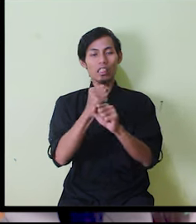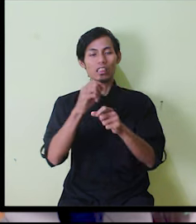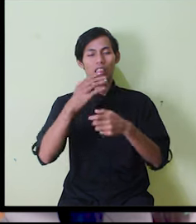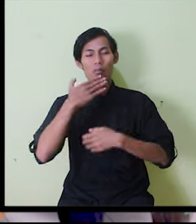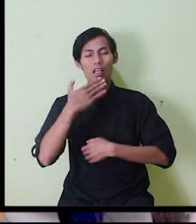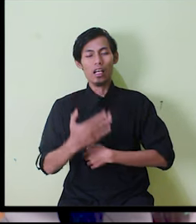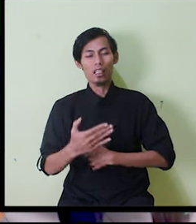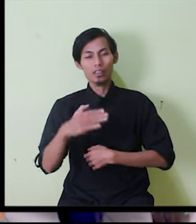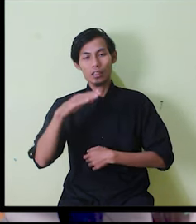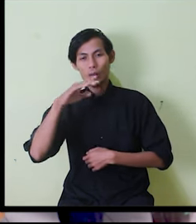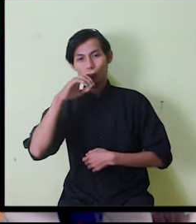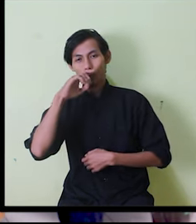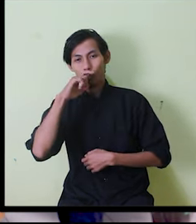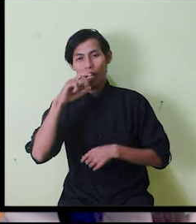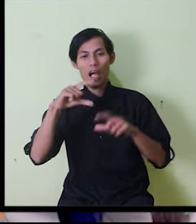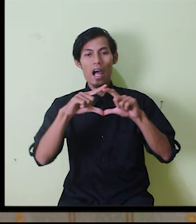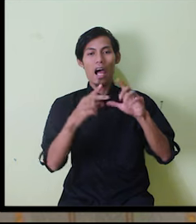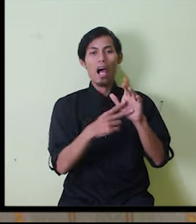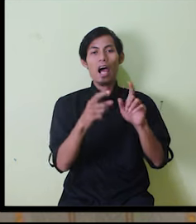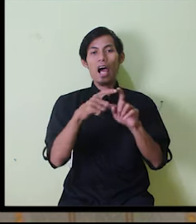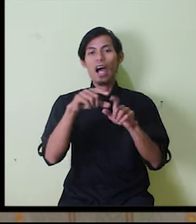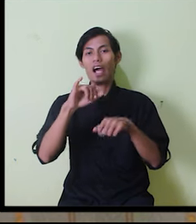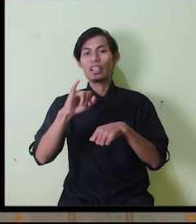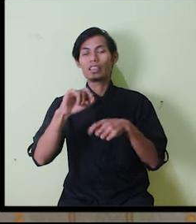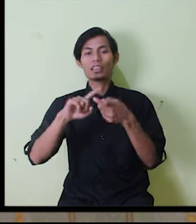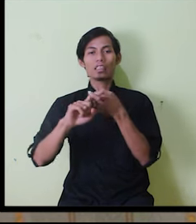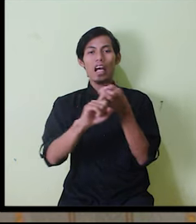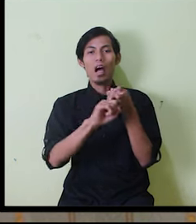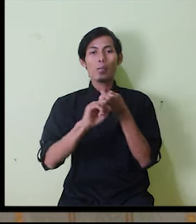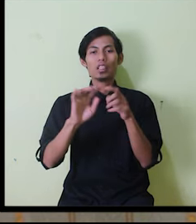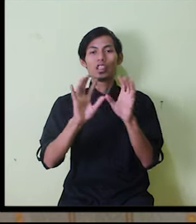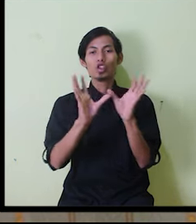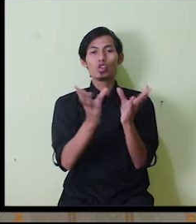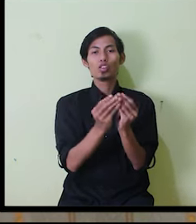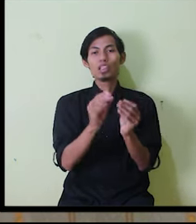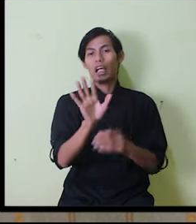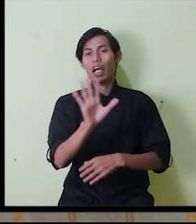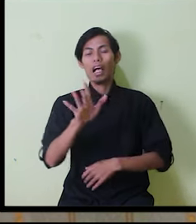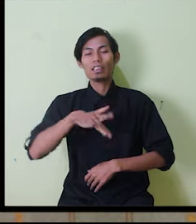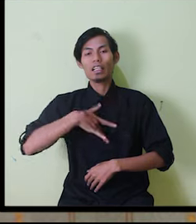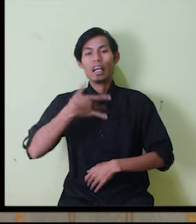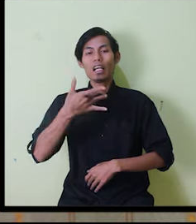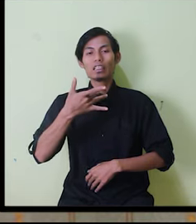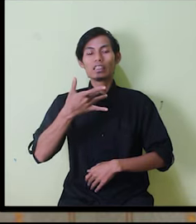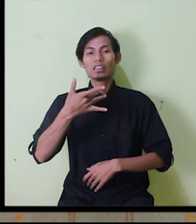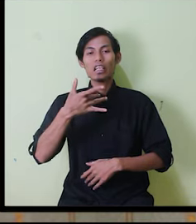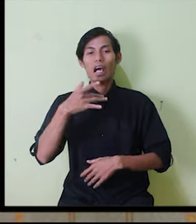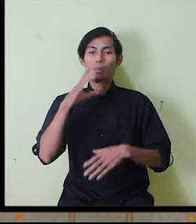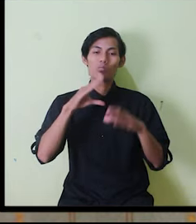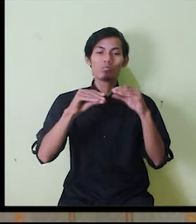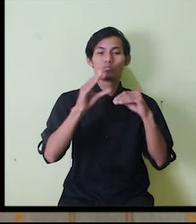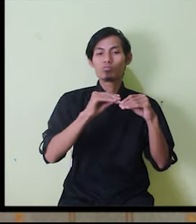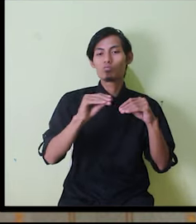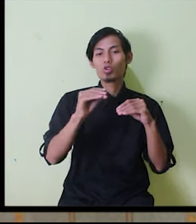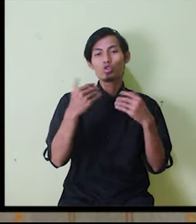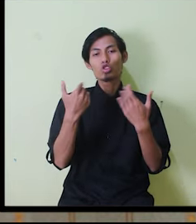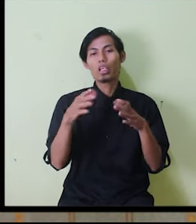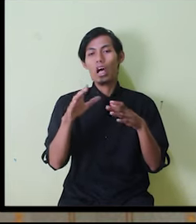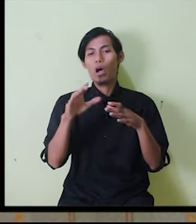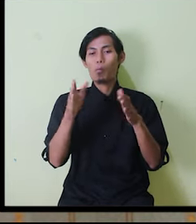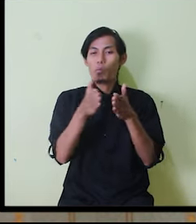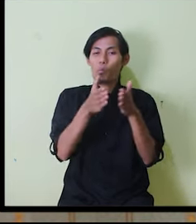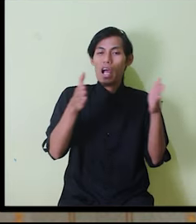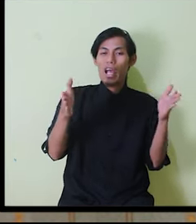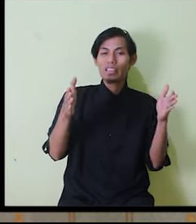pakura sobat inklusi tidak terasa perbincangan kita sudah Ee panjang lebar dan banyak